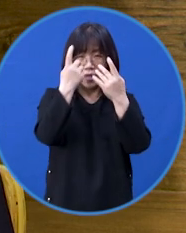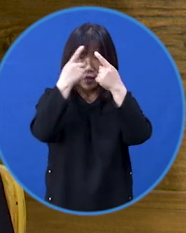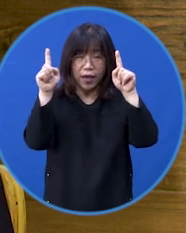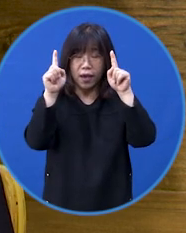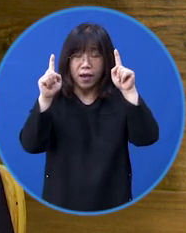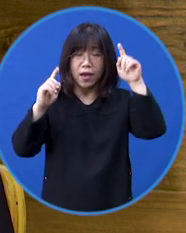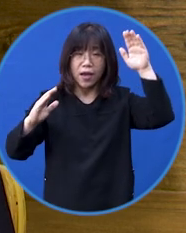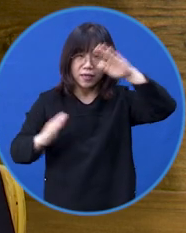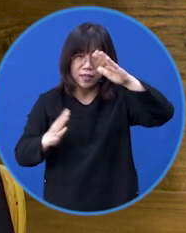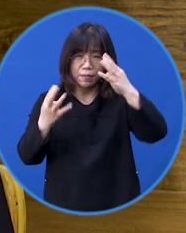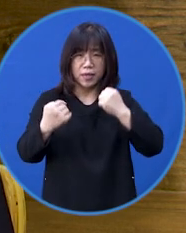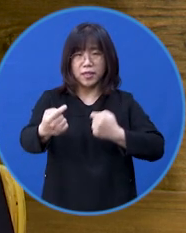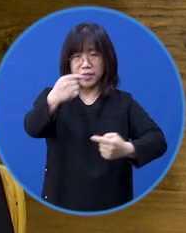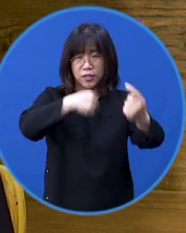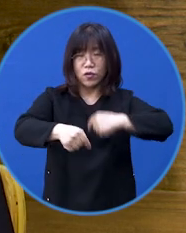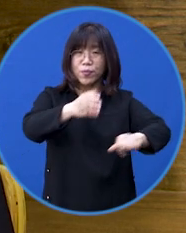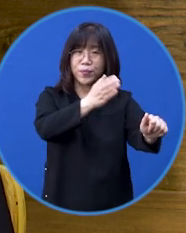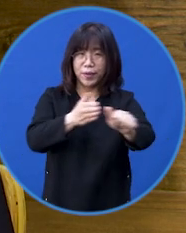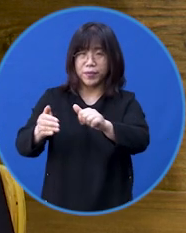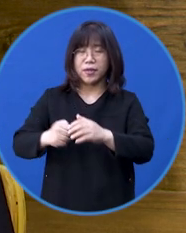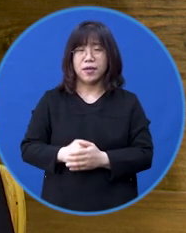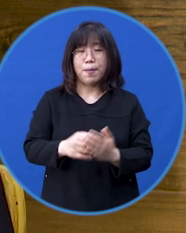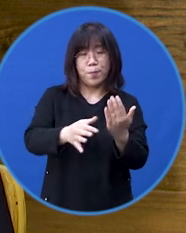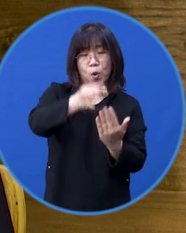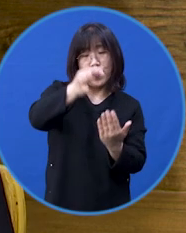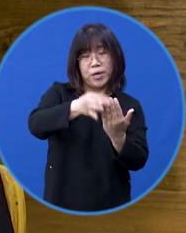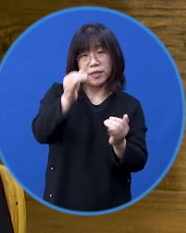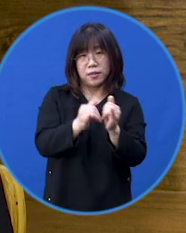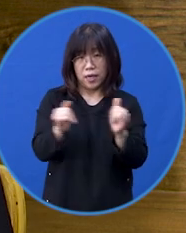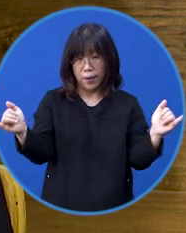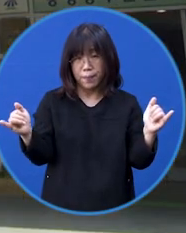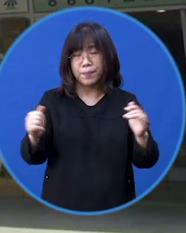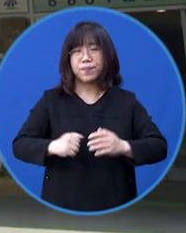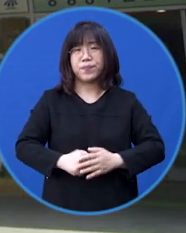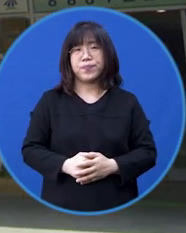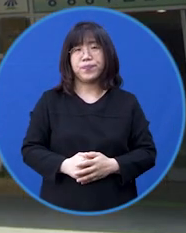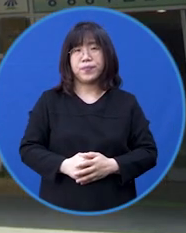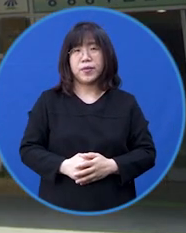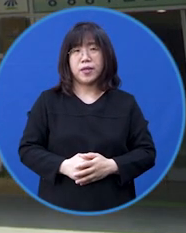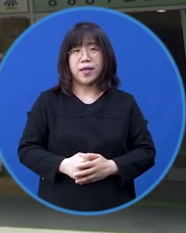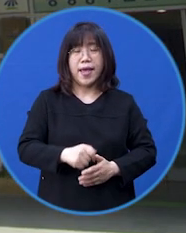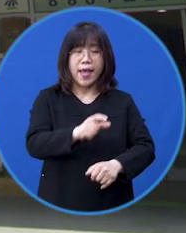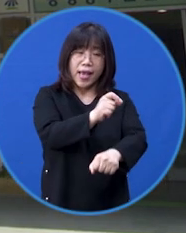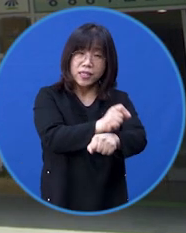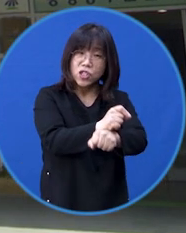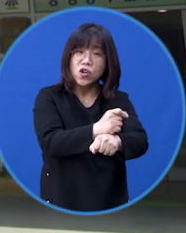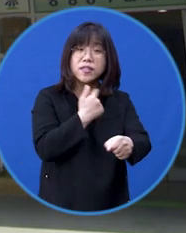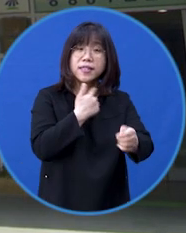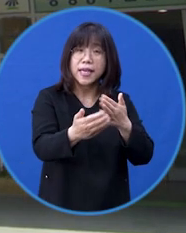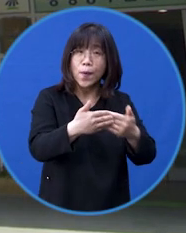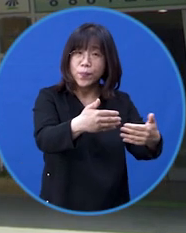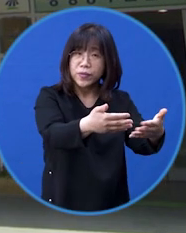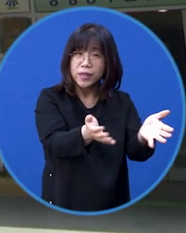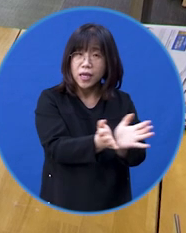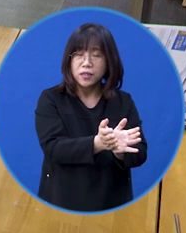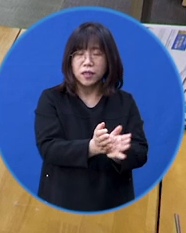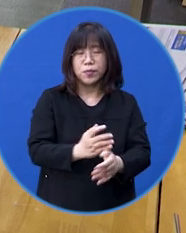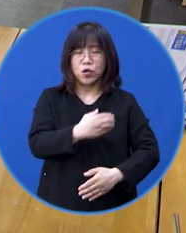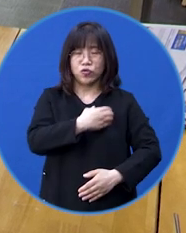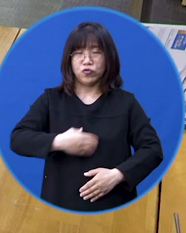홈페이지에 게시됩니다. 대학생 여러분의 많은 지원 바랍니다. 선발된 행정복지체험단